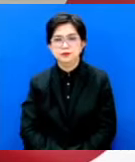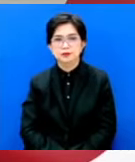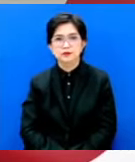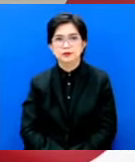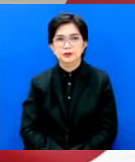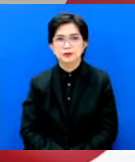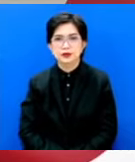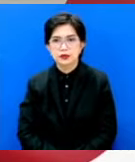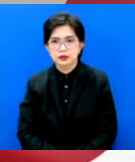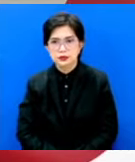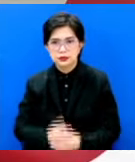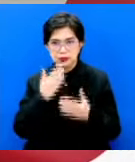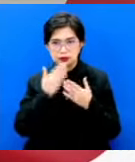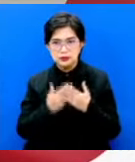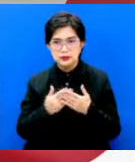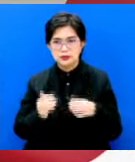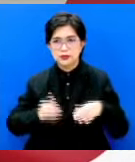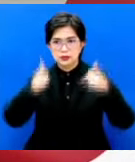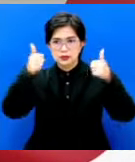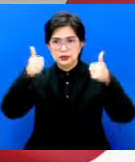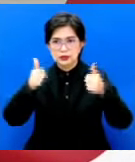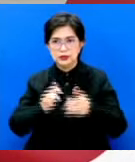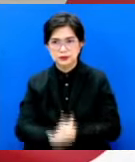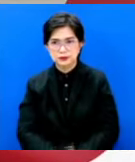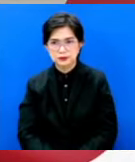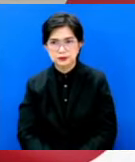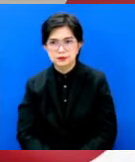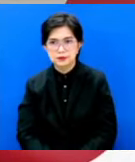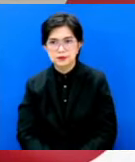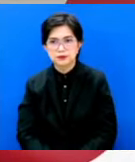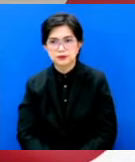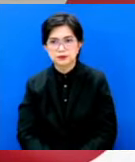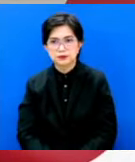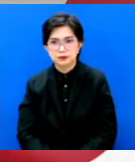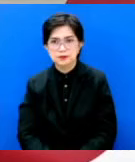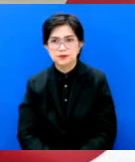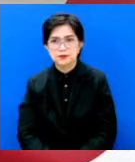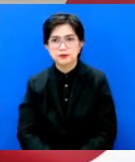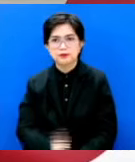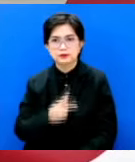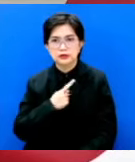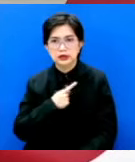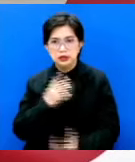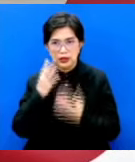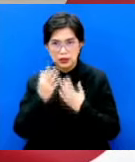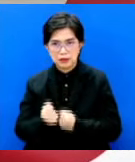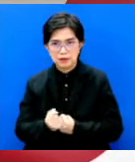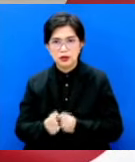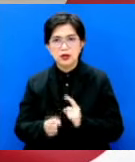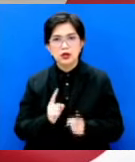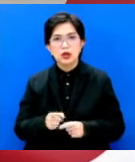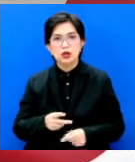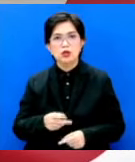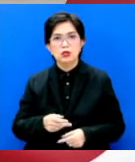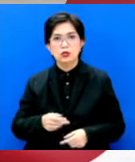Oke.Eh,terimakasih.Bagussekali,Bapak Ondo,PasanganKandidat4.Ya,kamiberharap jikaTuhanmempercayakan